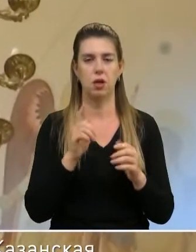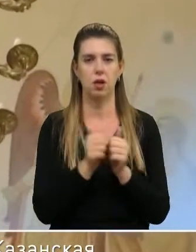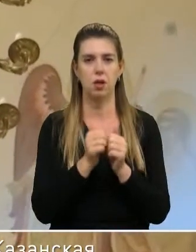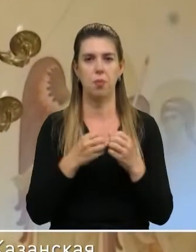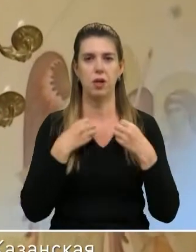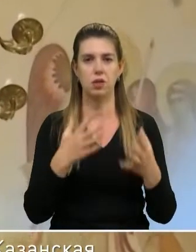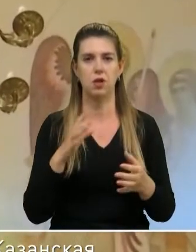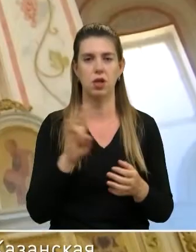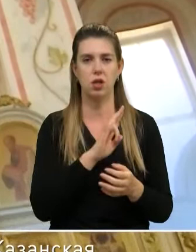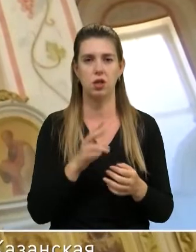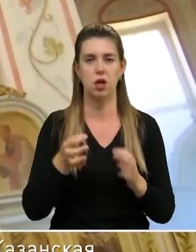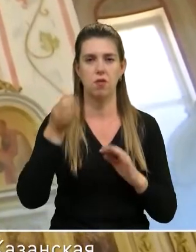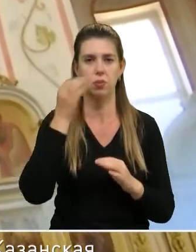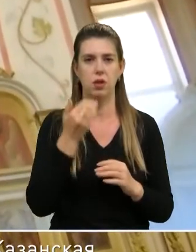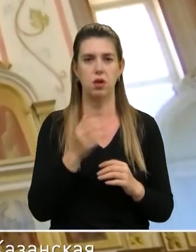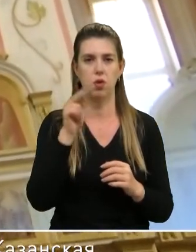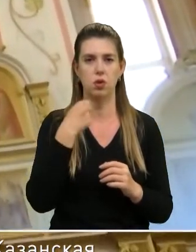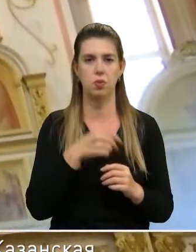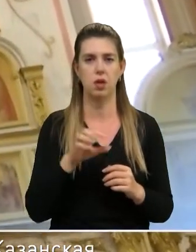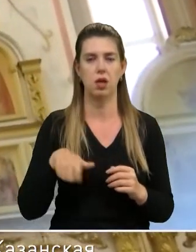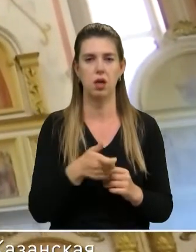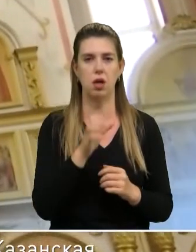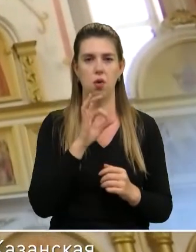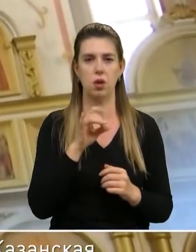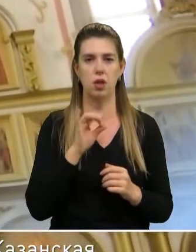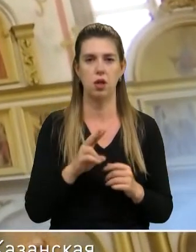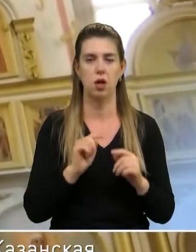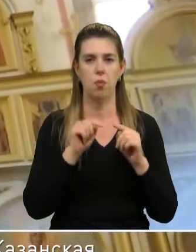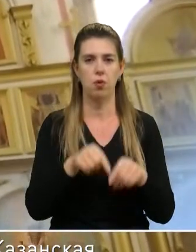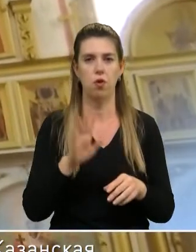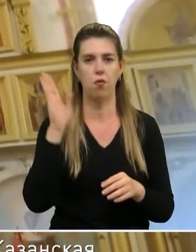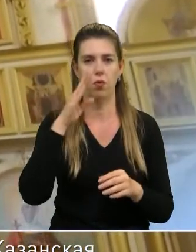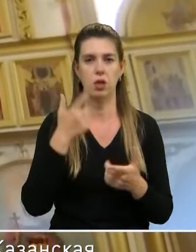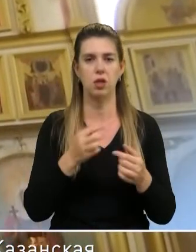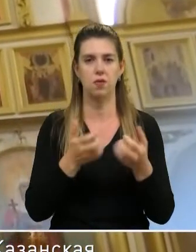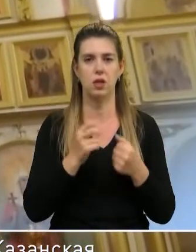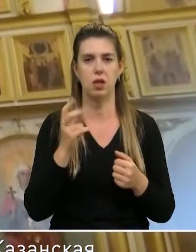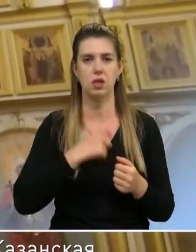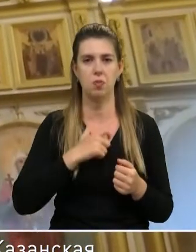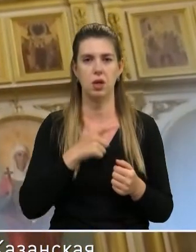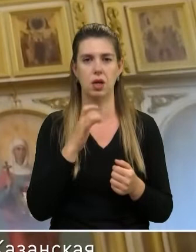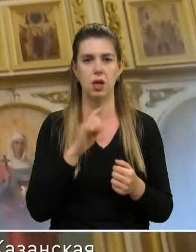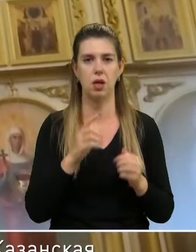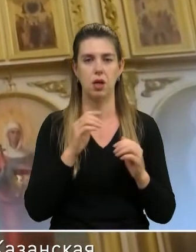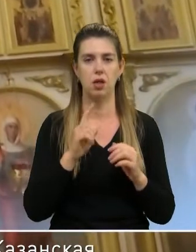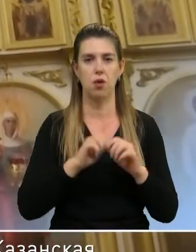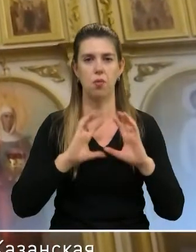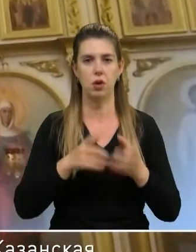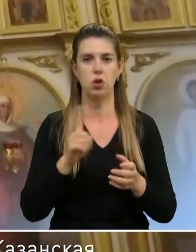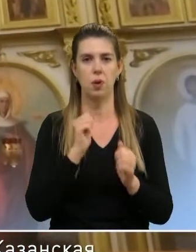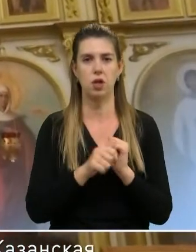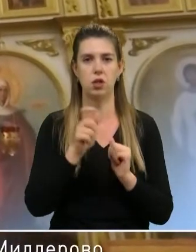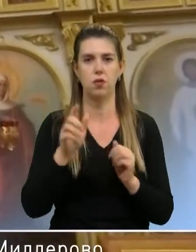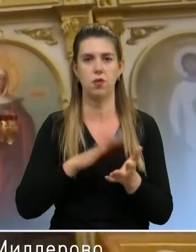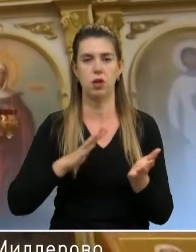празднования крещения. Мы вспоминаем явление Господа на реке Иордан, погружение в него, эту воду, где он взял на себя грехи мира, для того, чтобы каждый человек,